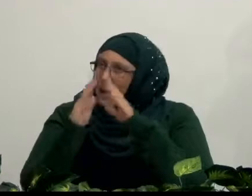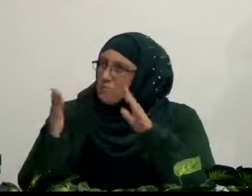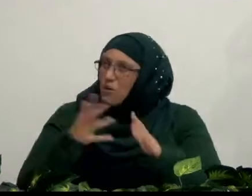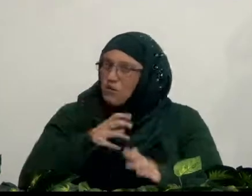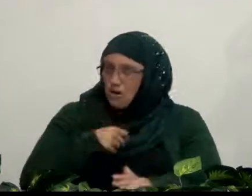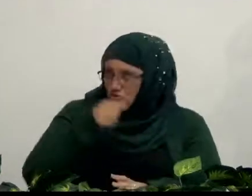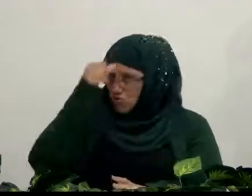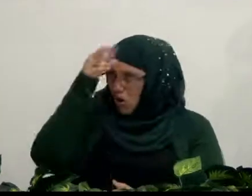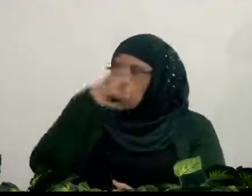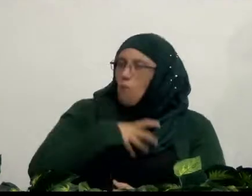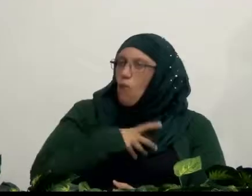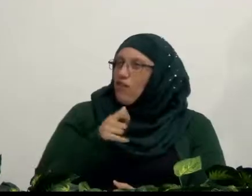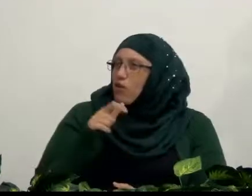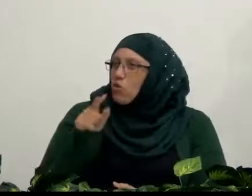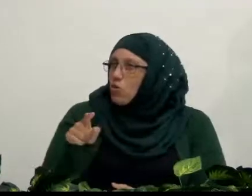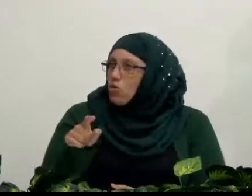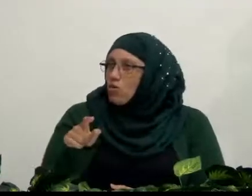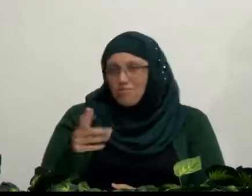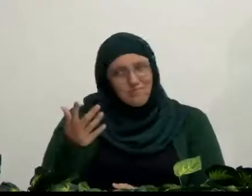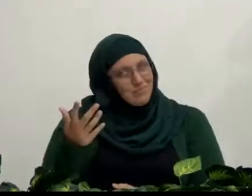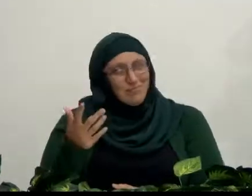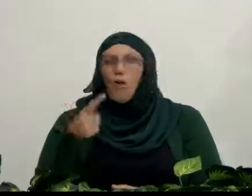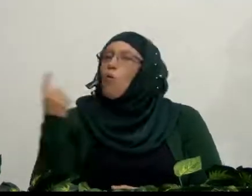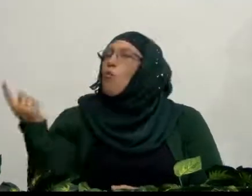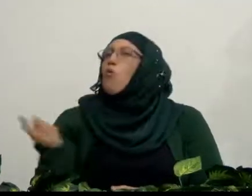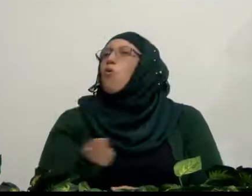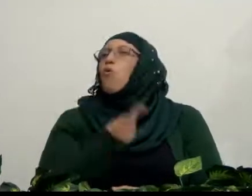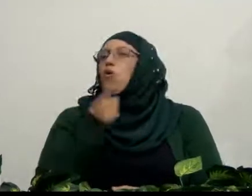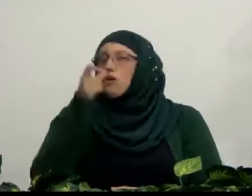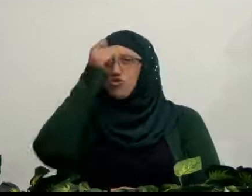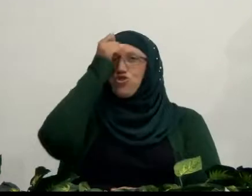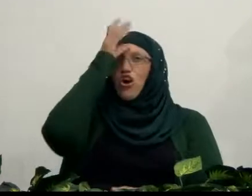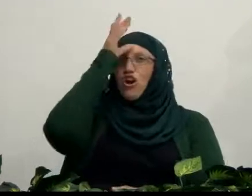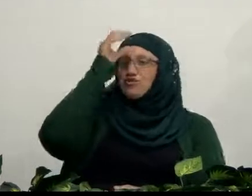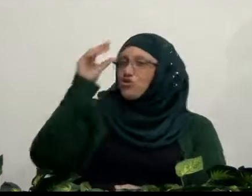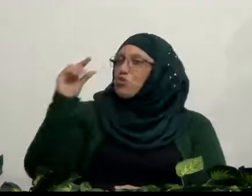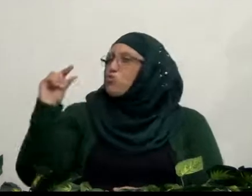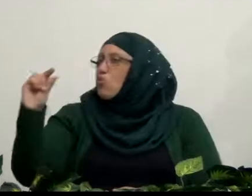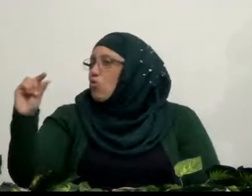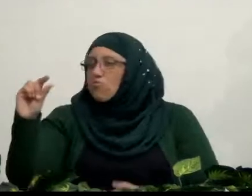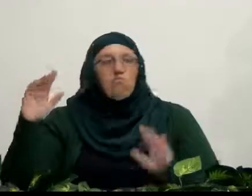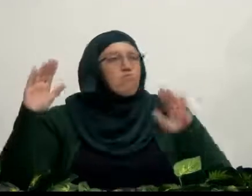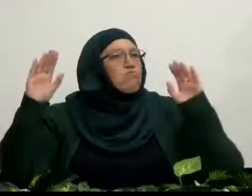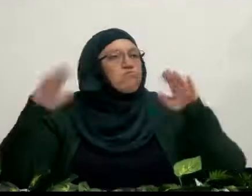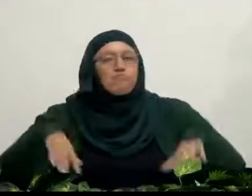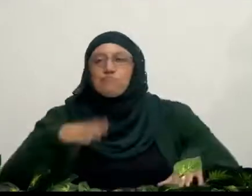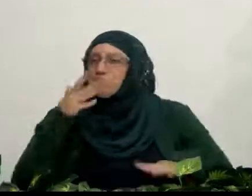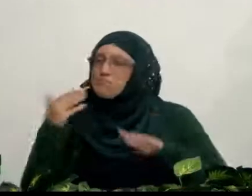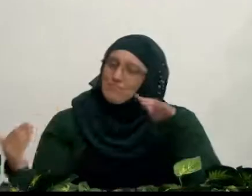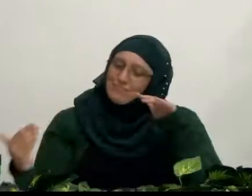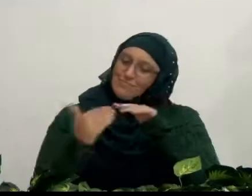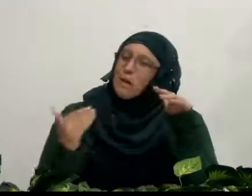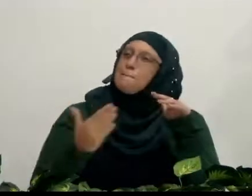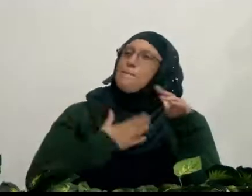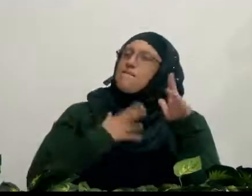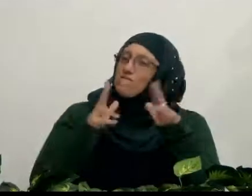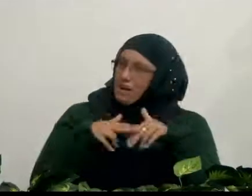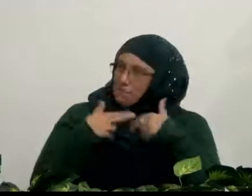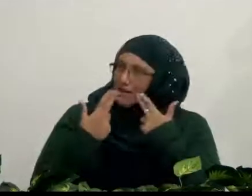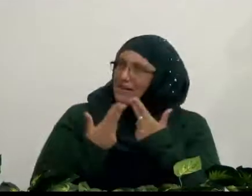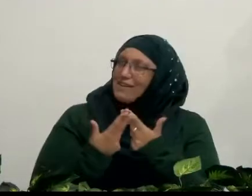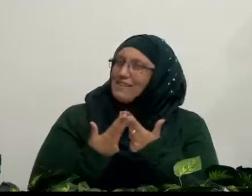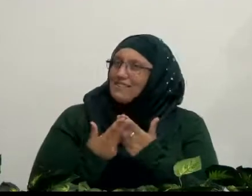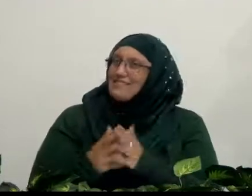I should not have come to your house because of the levels of the wilayat and tawheed that I know. لو علم أبو ذر ما في